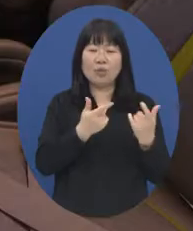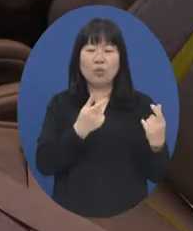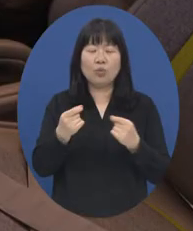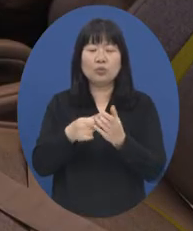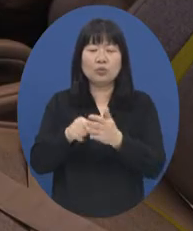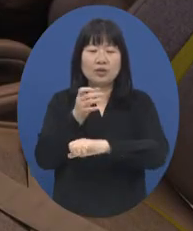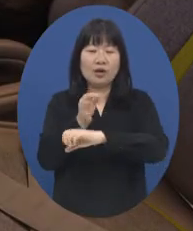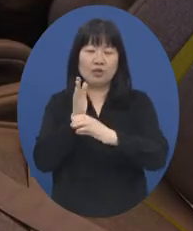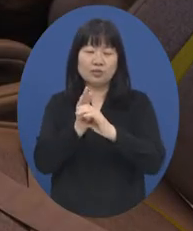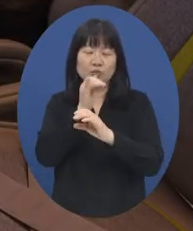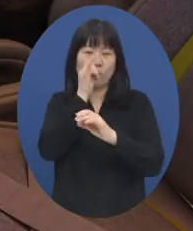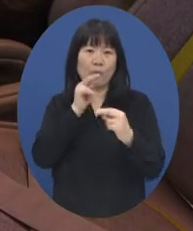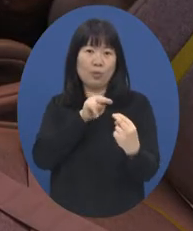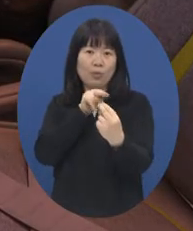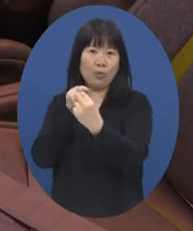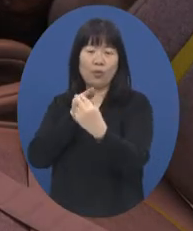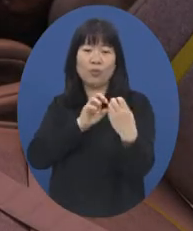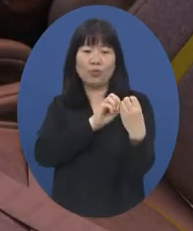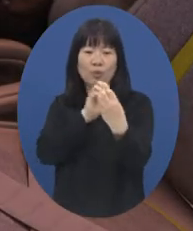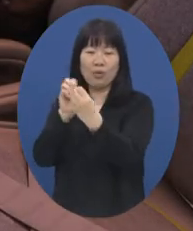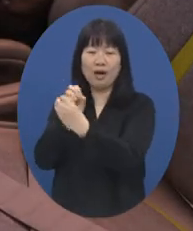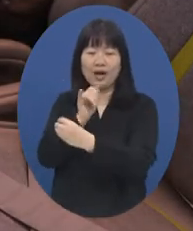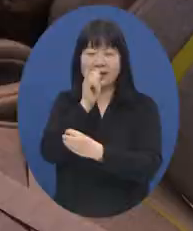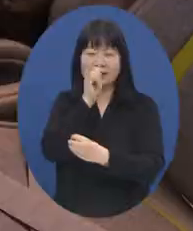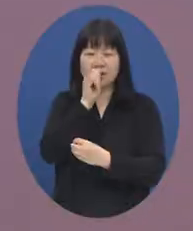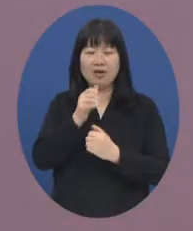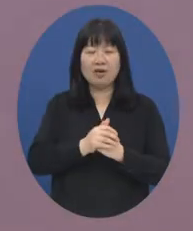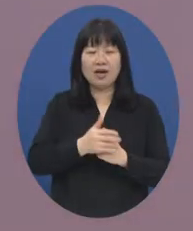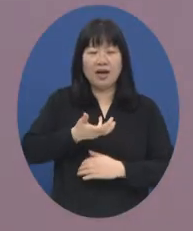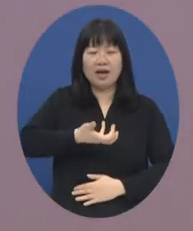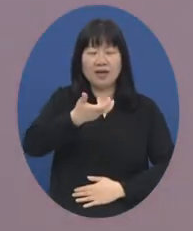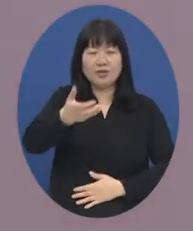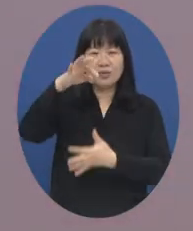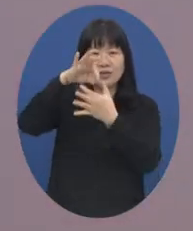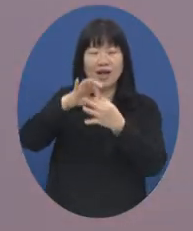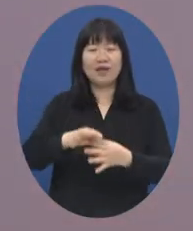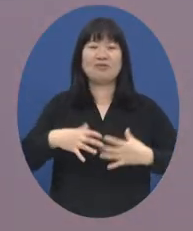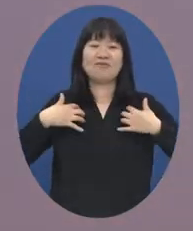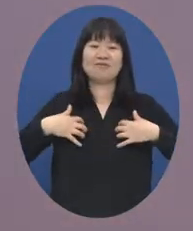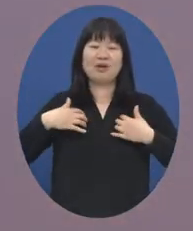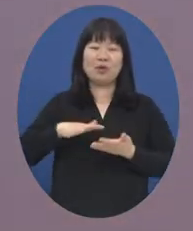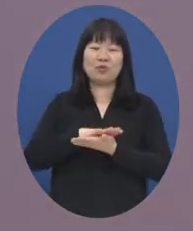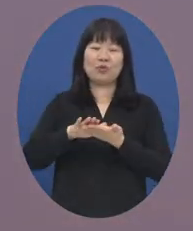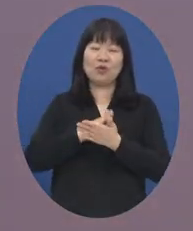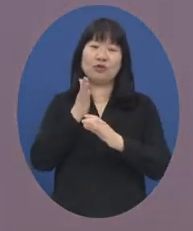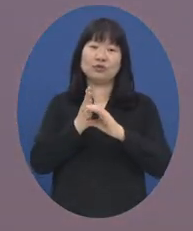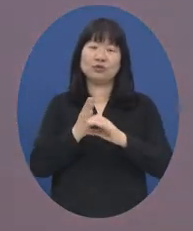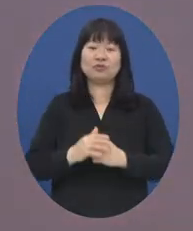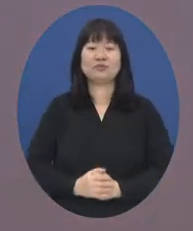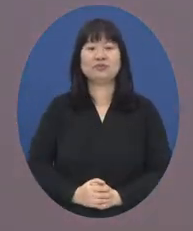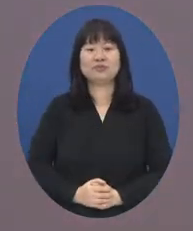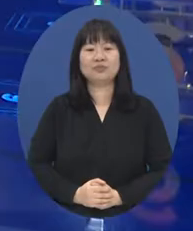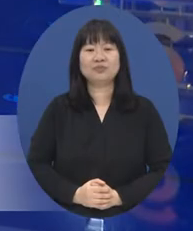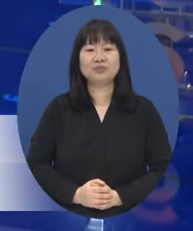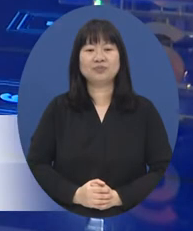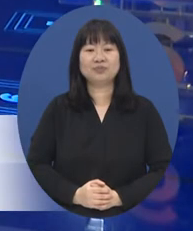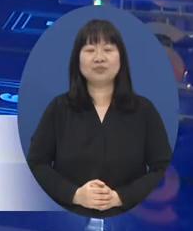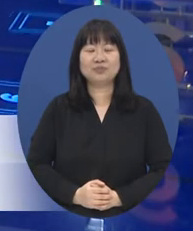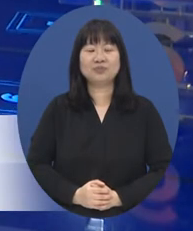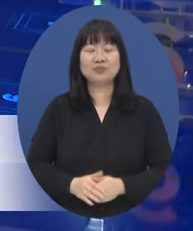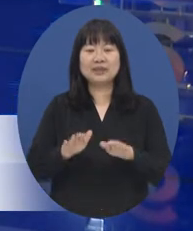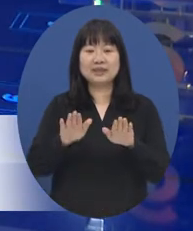하는가 하면 마주보고 이야기를 나누면서 이동 내내 즐거운 한때를 보냅니다. 연료